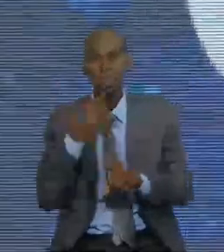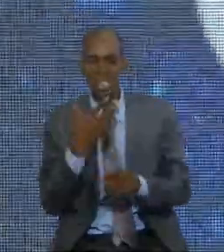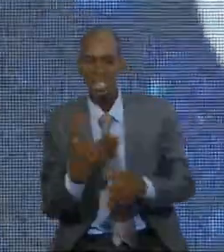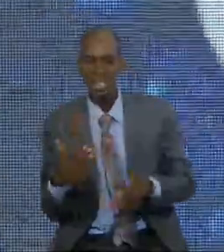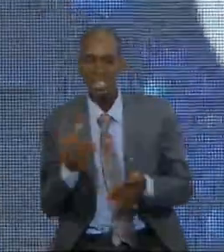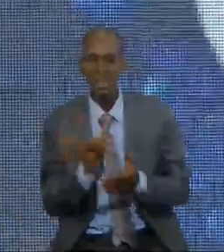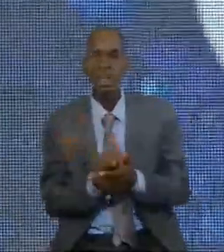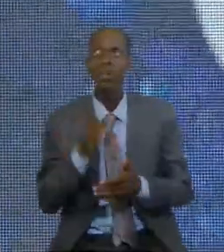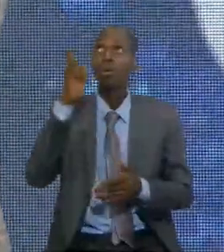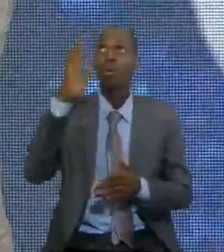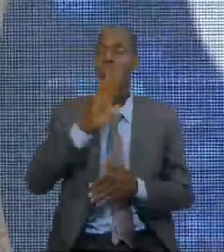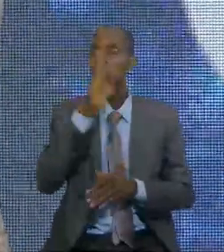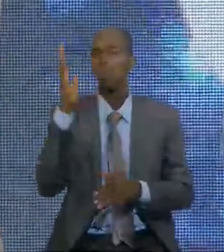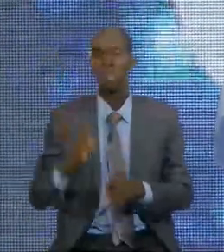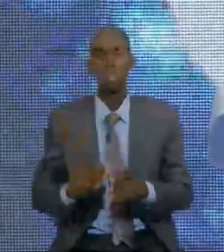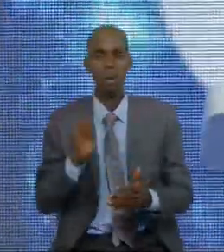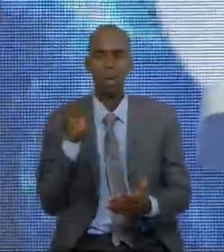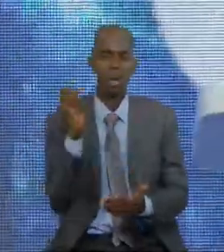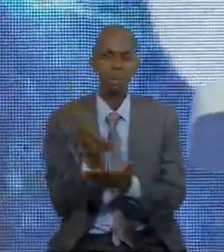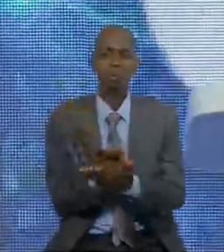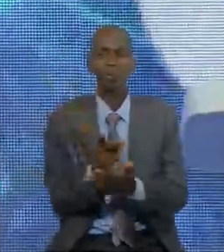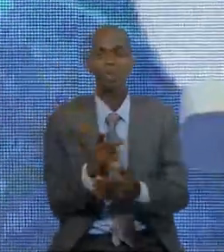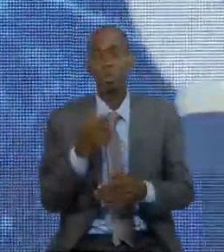et parce que